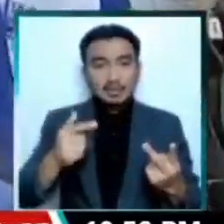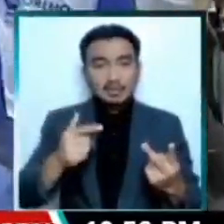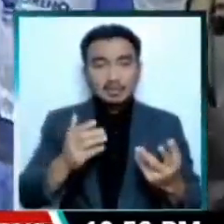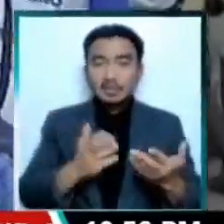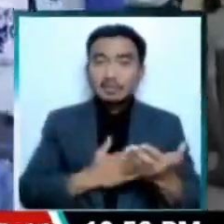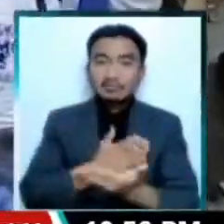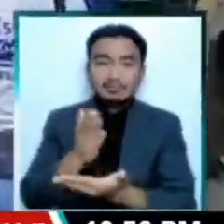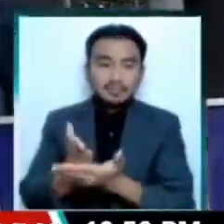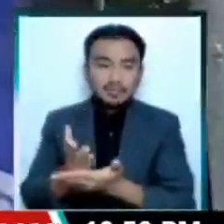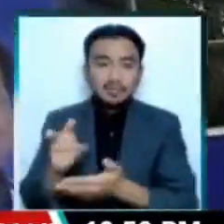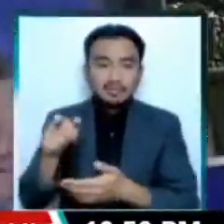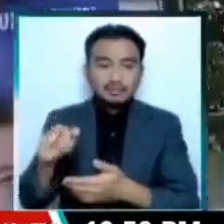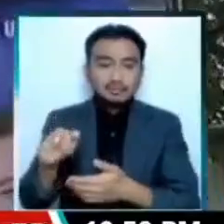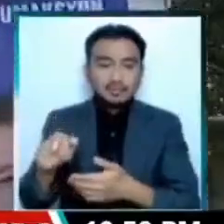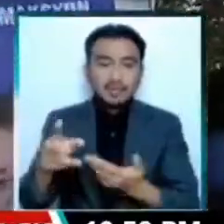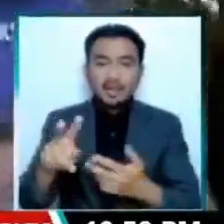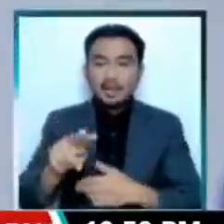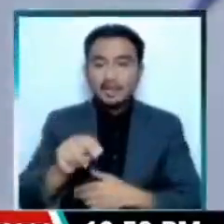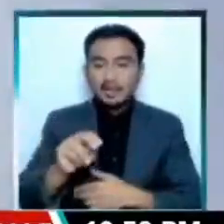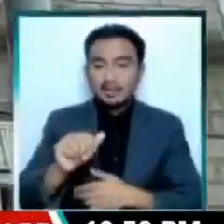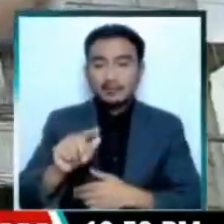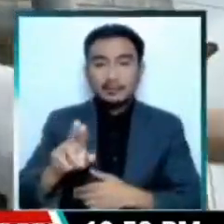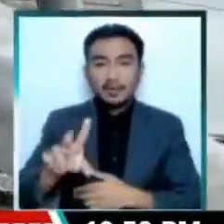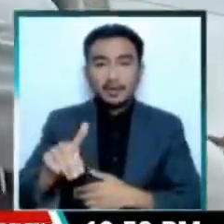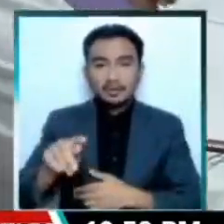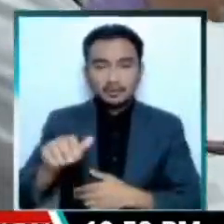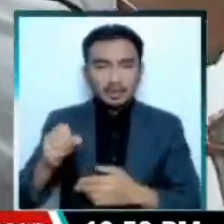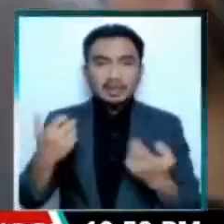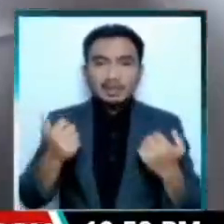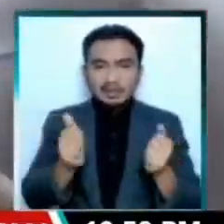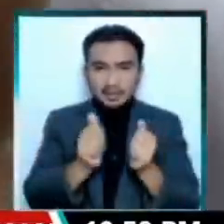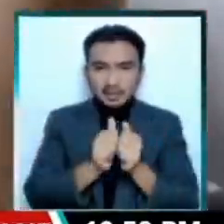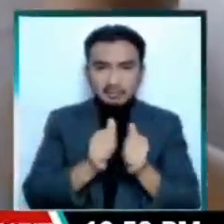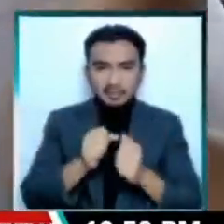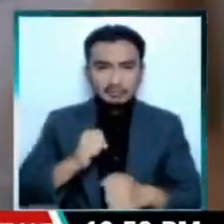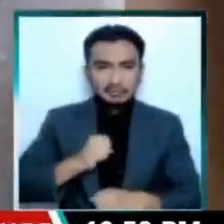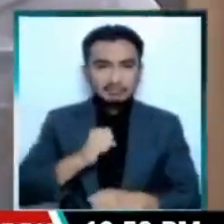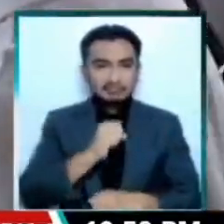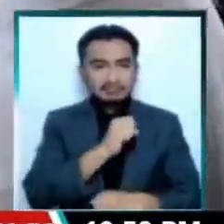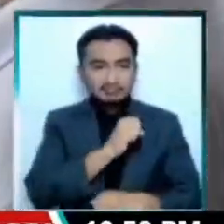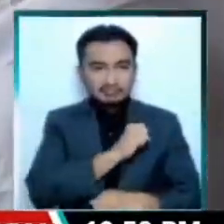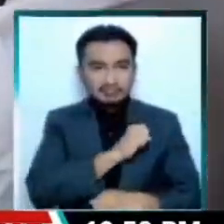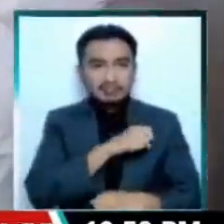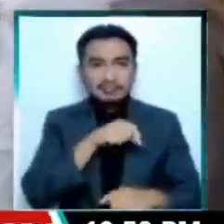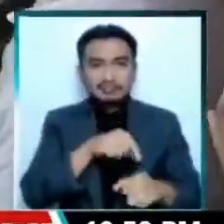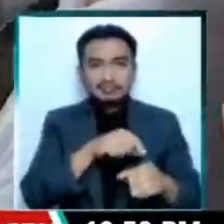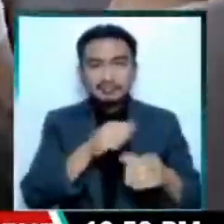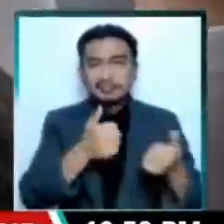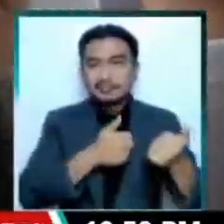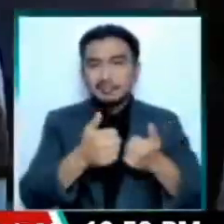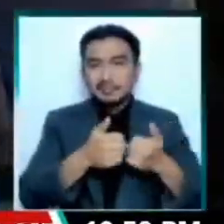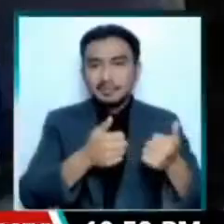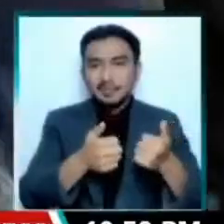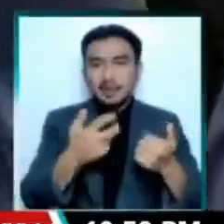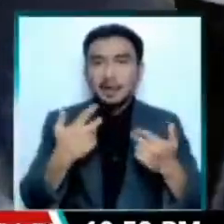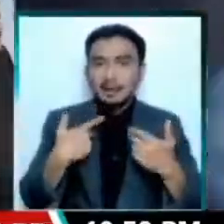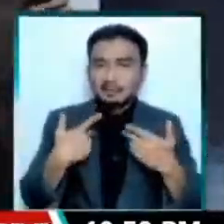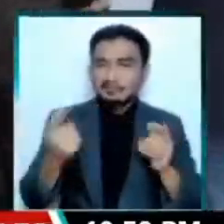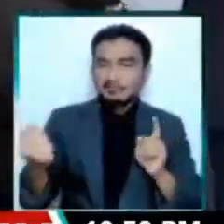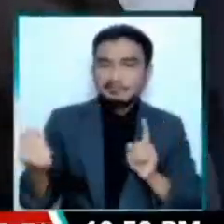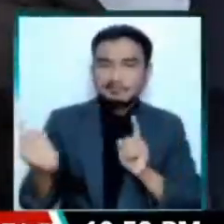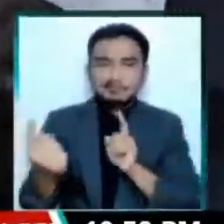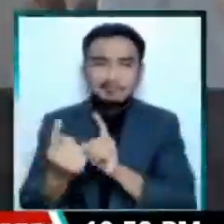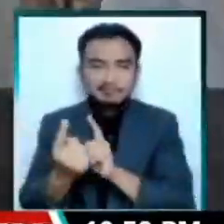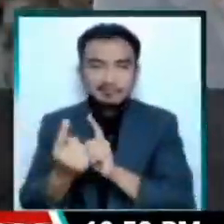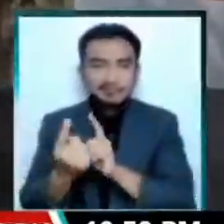na si Dr. Willie Ong at mga senatorial candidates. Sinalubong din sila roon ng mga lokal na kandidato ng Aksyon Demokratiko. Muling